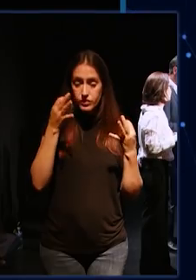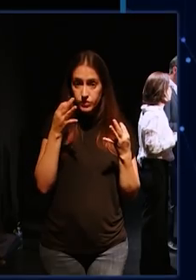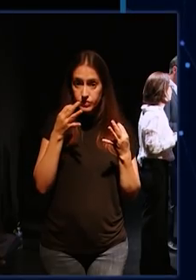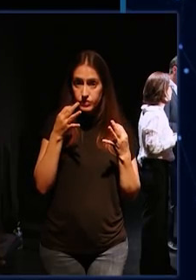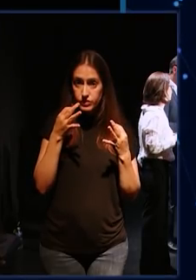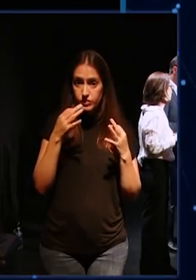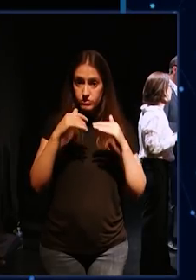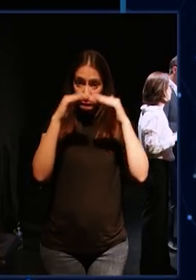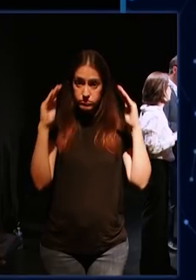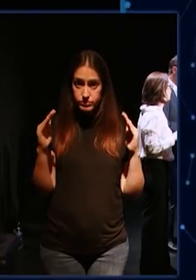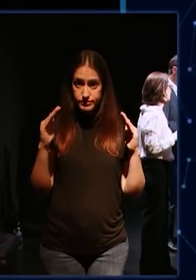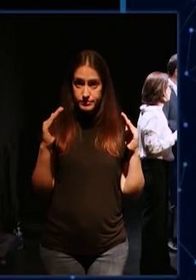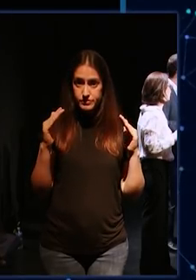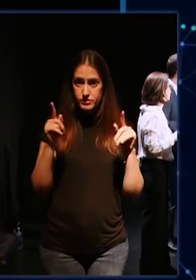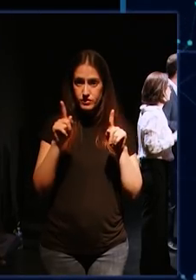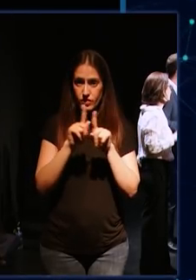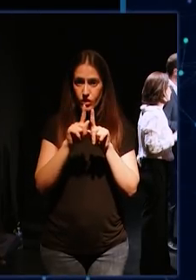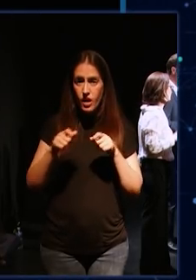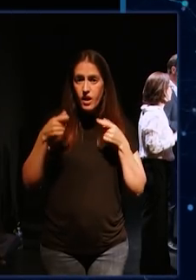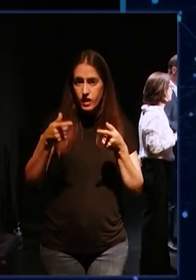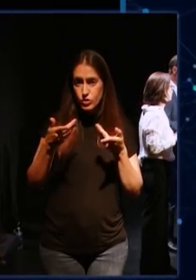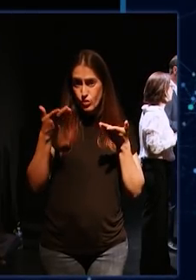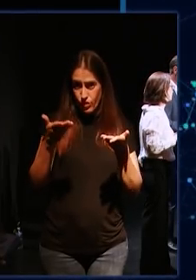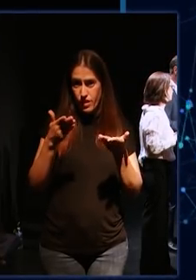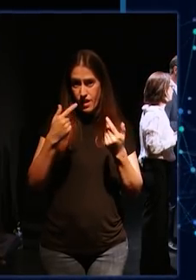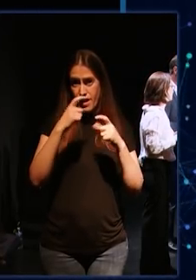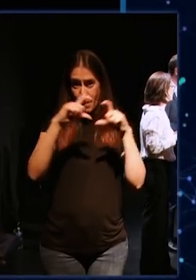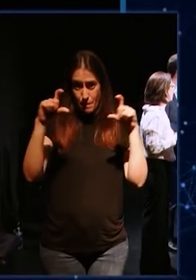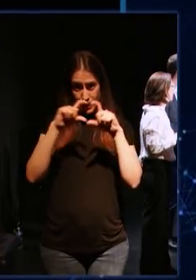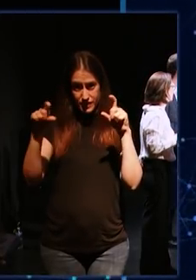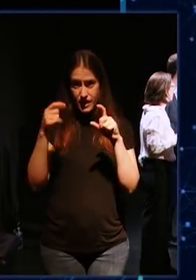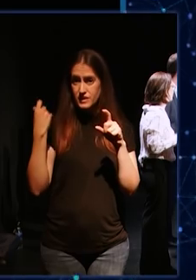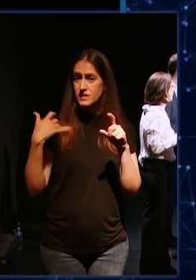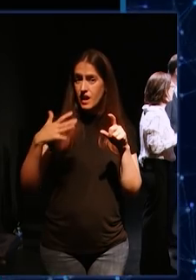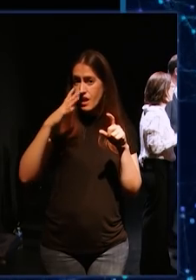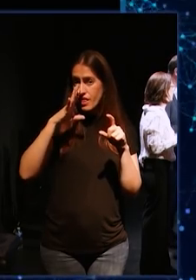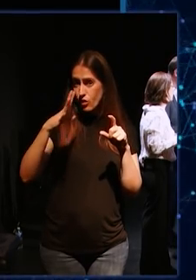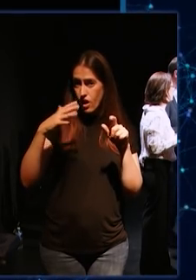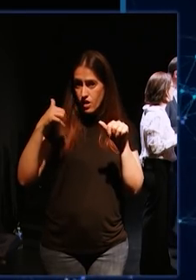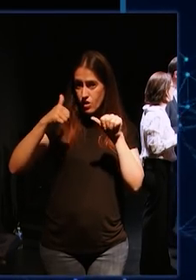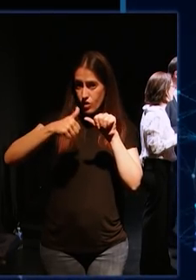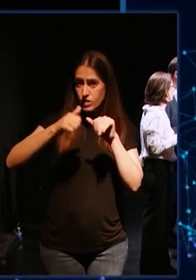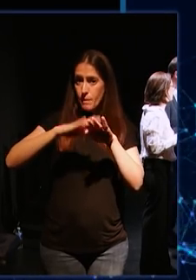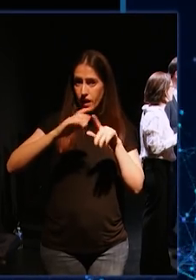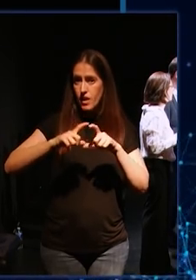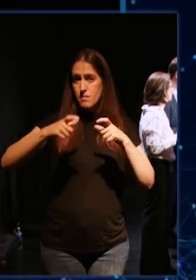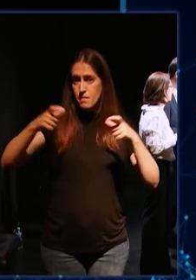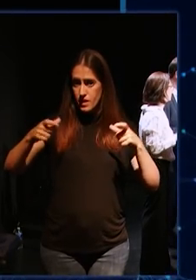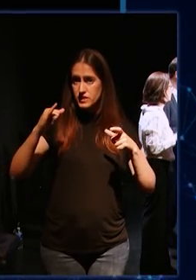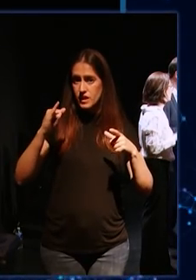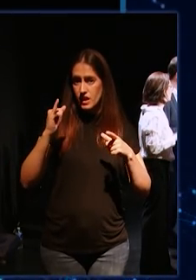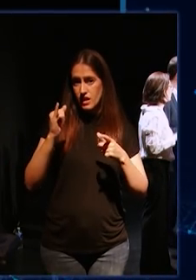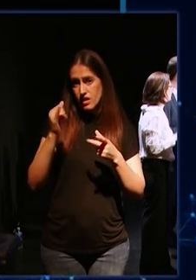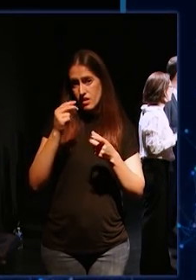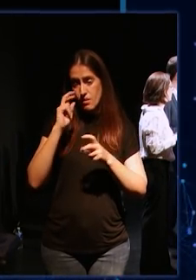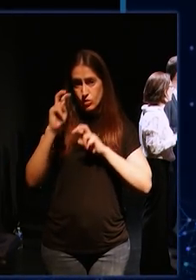primer terme, hauria d'ajudar a les empreses que fa més de 5 anys que hi són per poder créixer i finançar-se, i